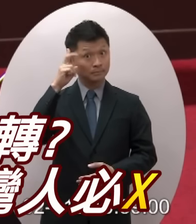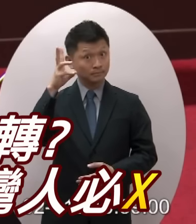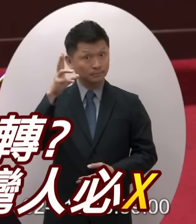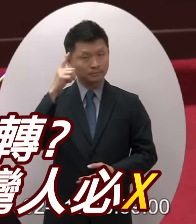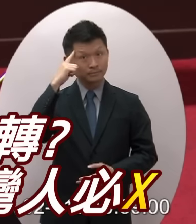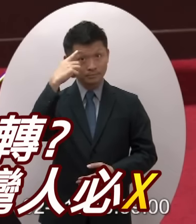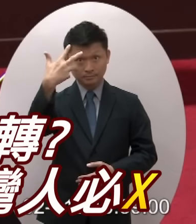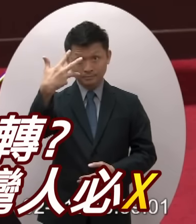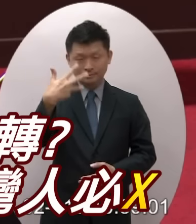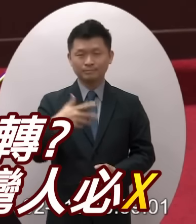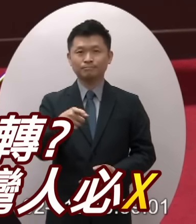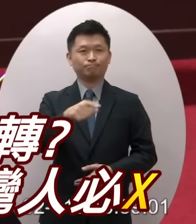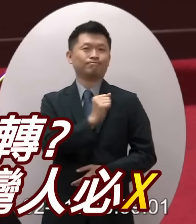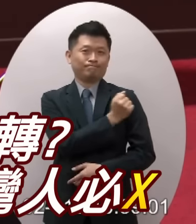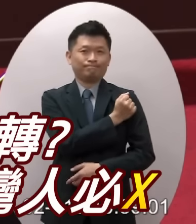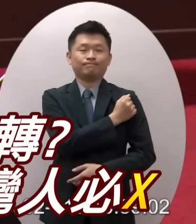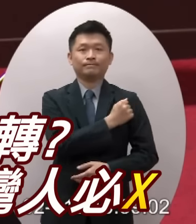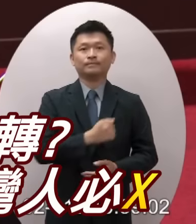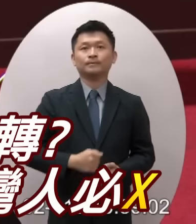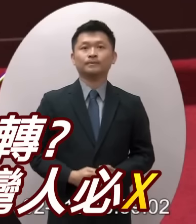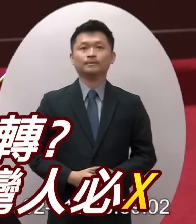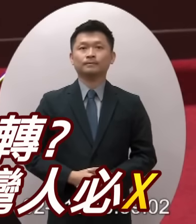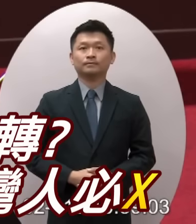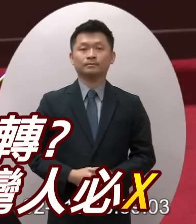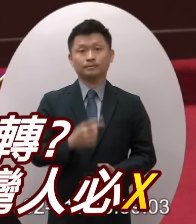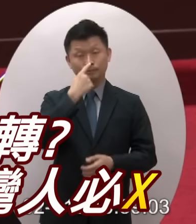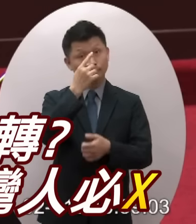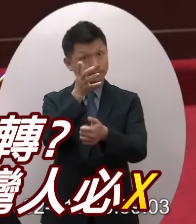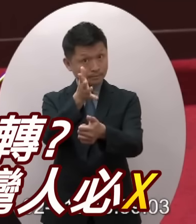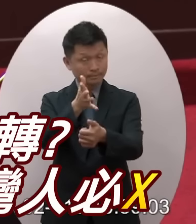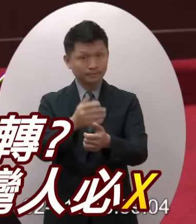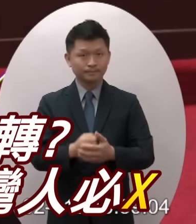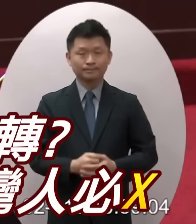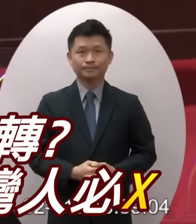八天哦，辛苦。我请问你，